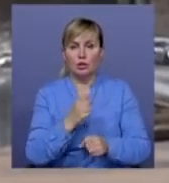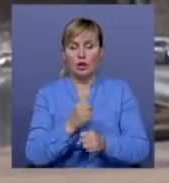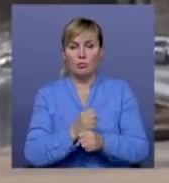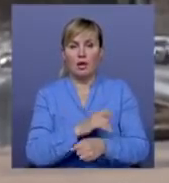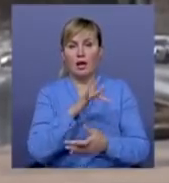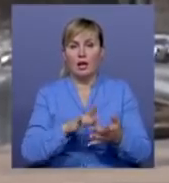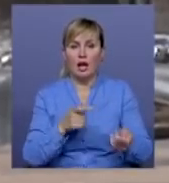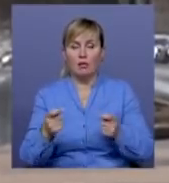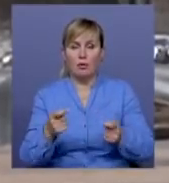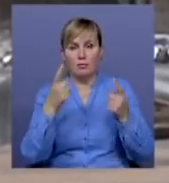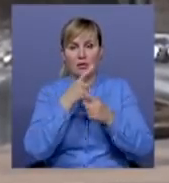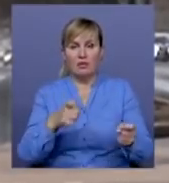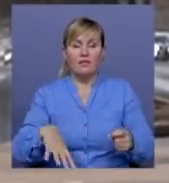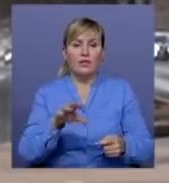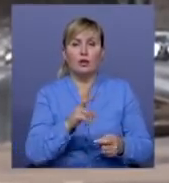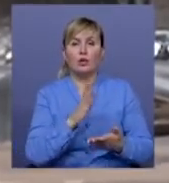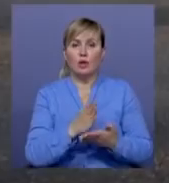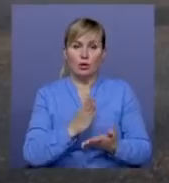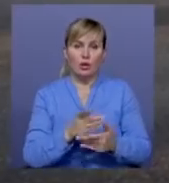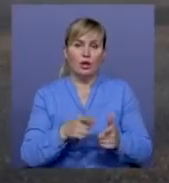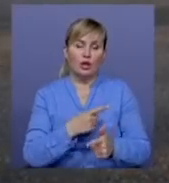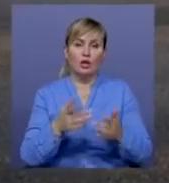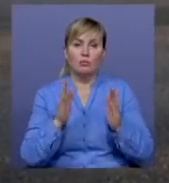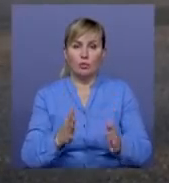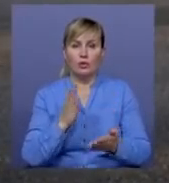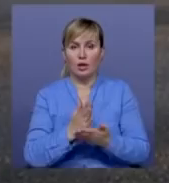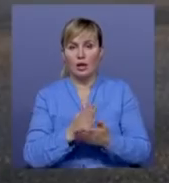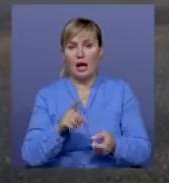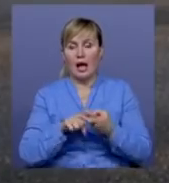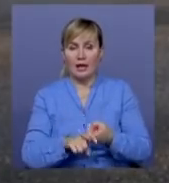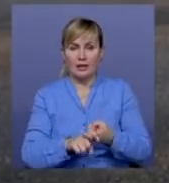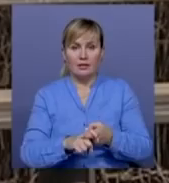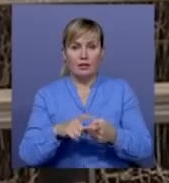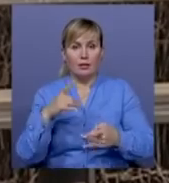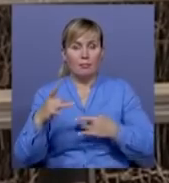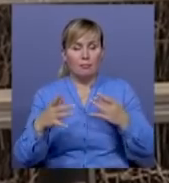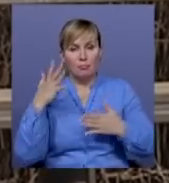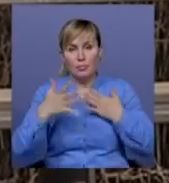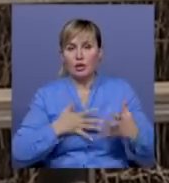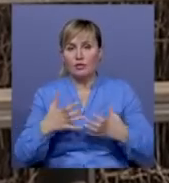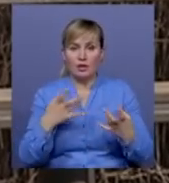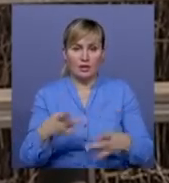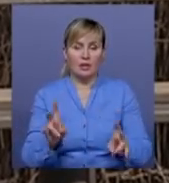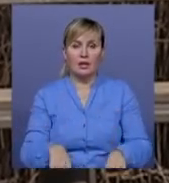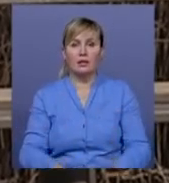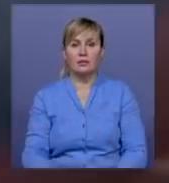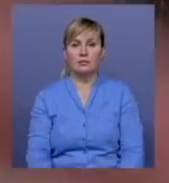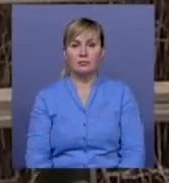Городская администрация призывает всех, кто находится или будет находиться в карантине, не паниковать и следовать инструкциям.